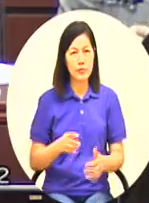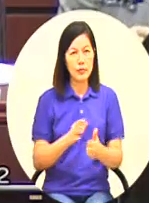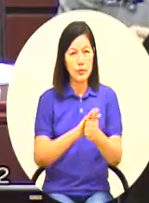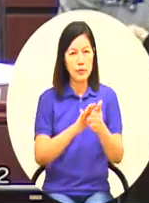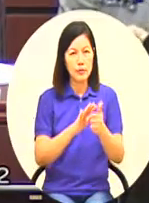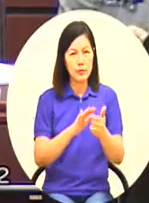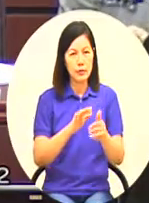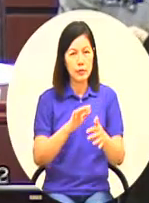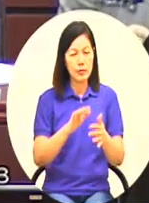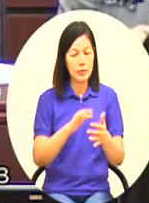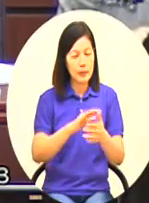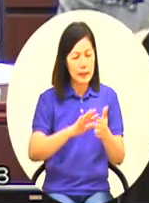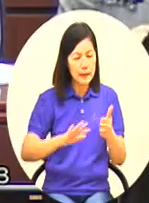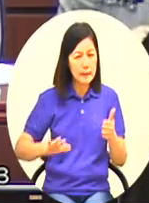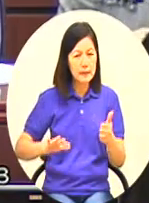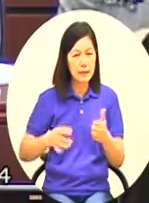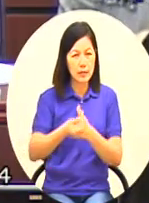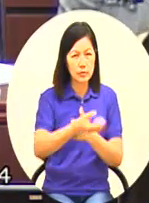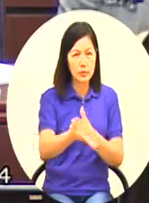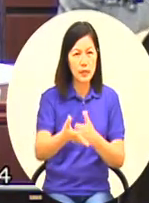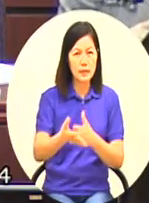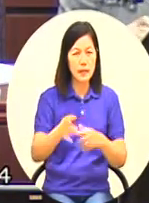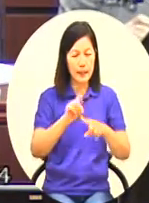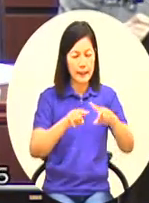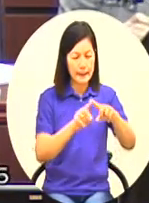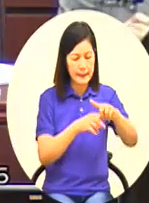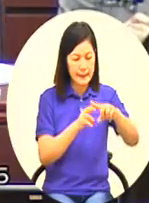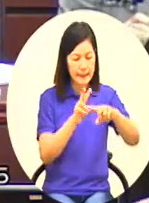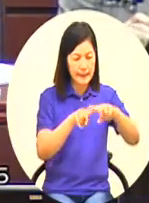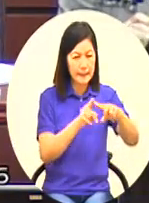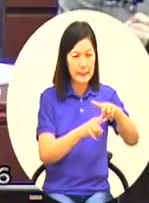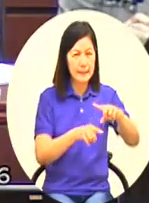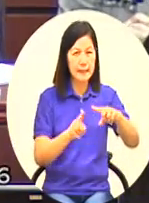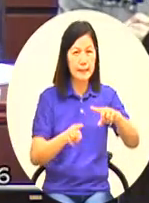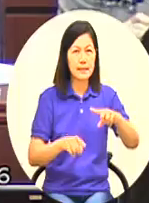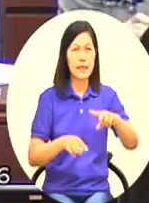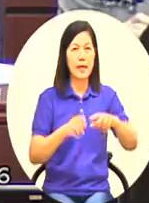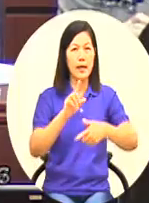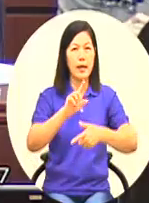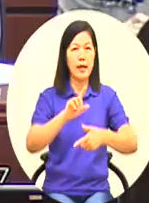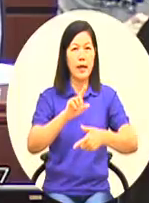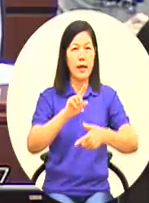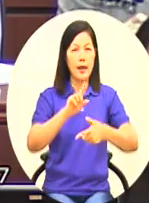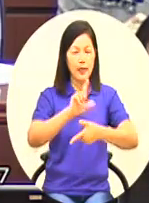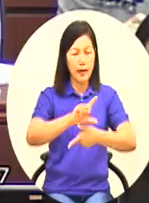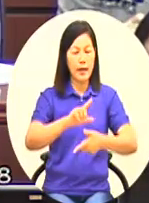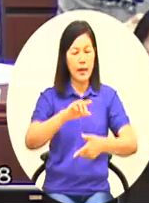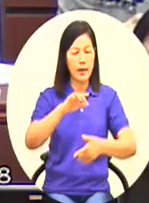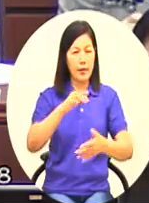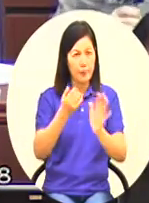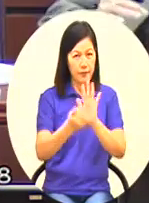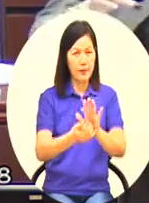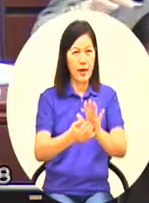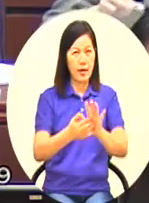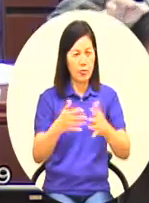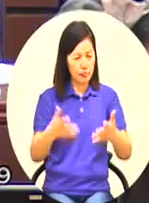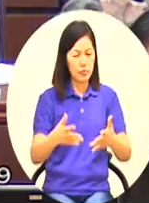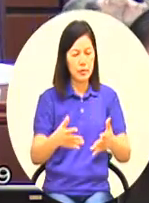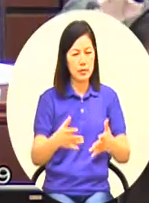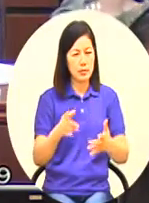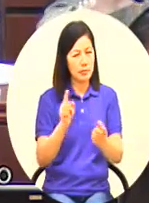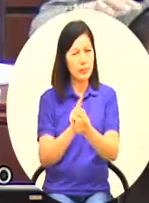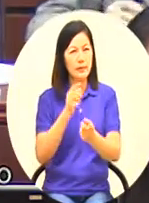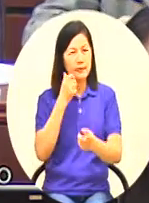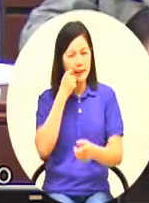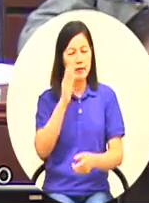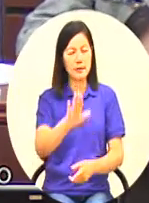症，这是一个支卡传染病的迄个防治内底。一个足大个问题吼，那目前咱伫咱迄个对市民的迄个